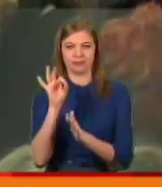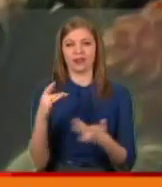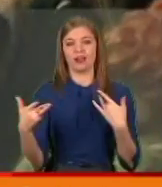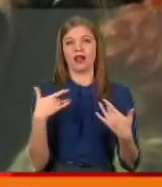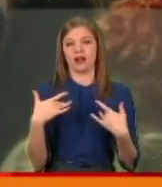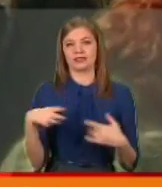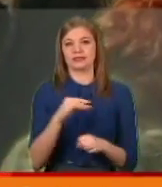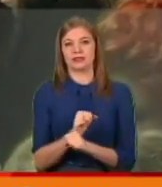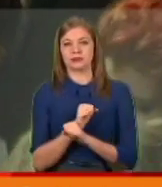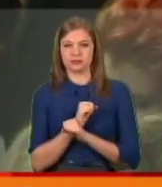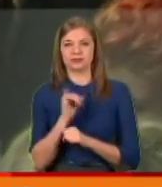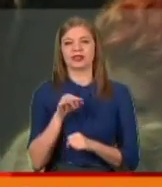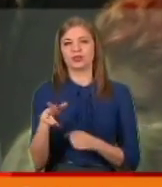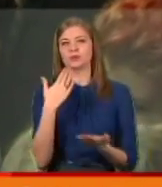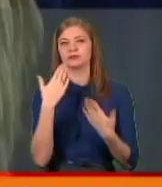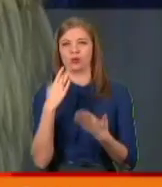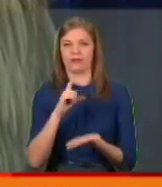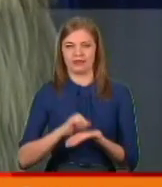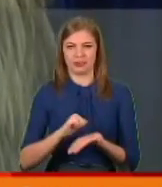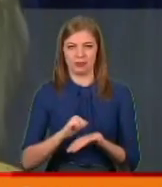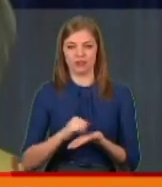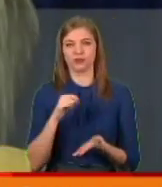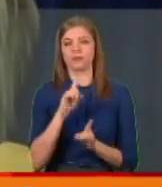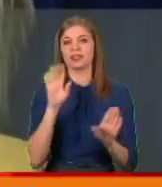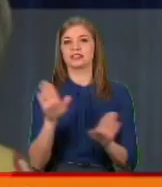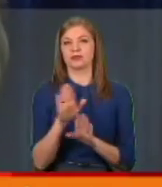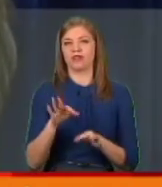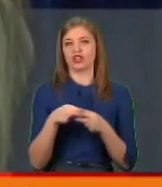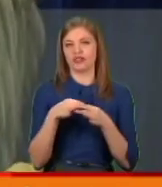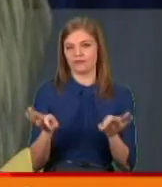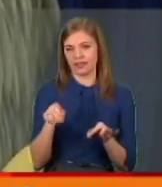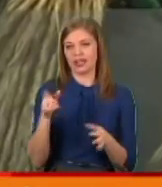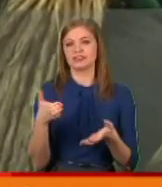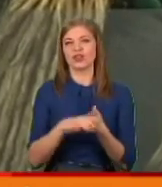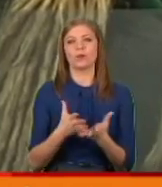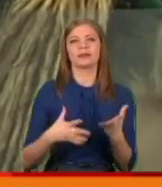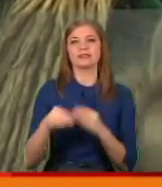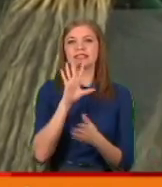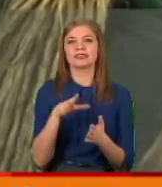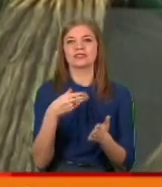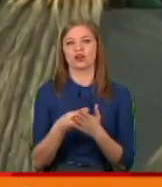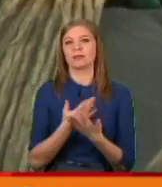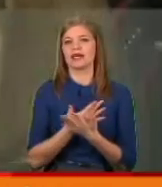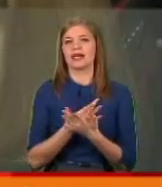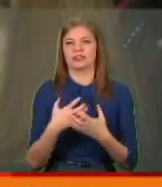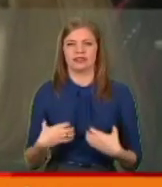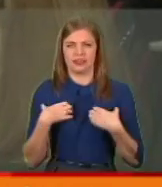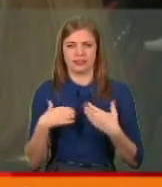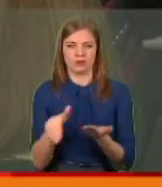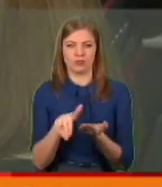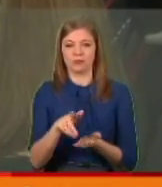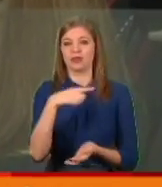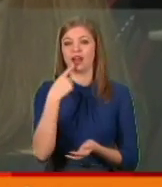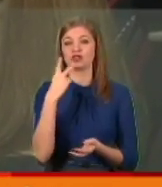Артисти видихають та йдуть спілкуватися з пресою. Співачка вільна знайомить всіх зі своїми грізними помічниками.